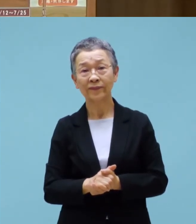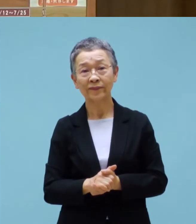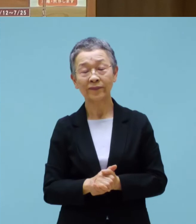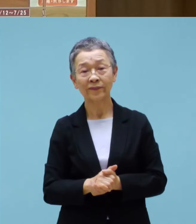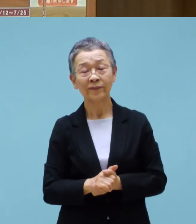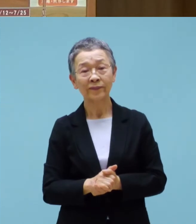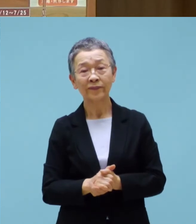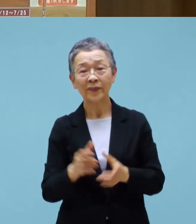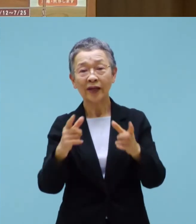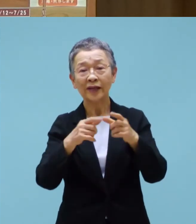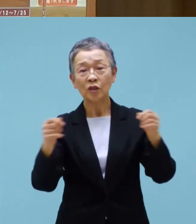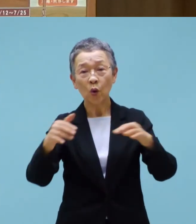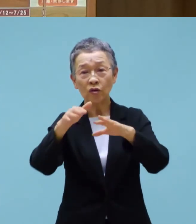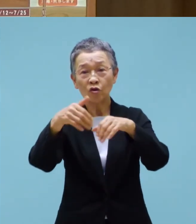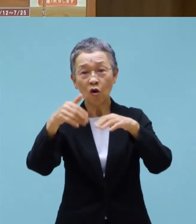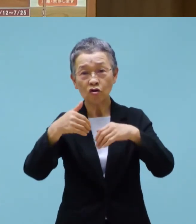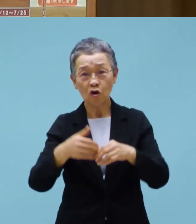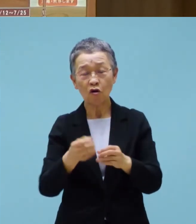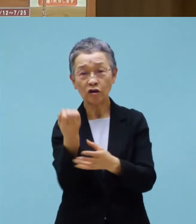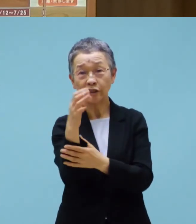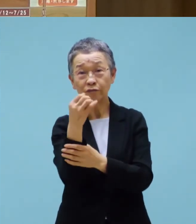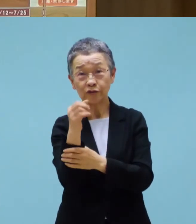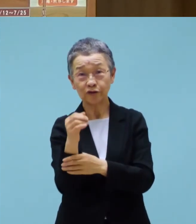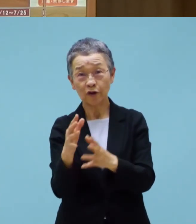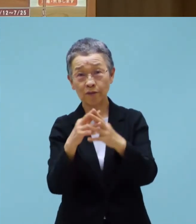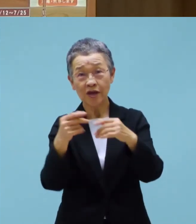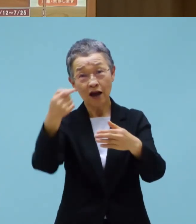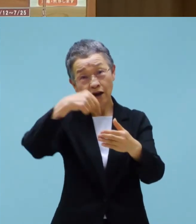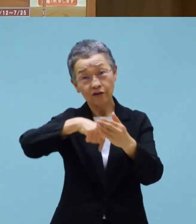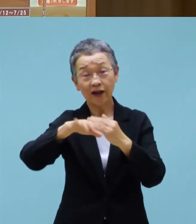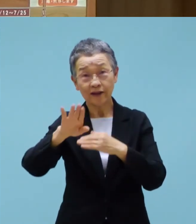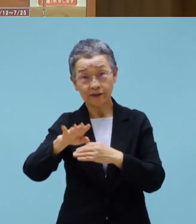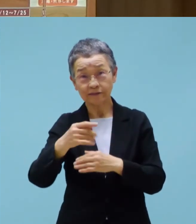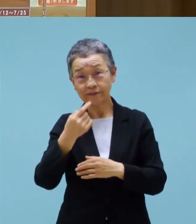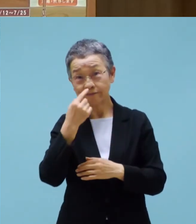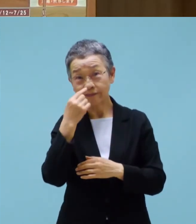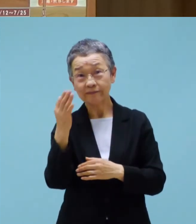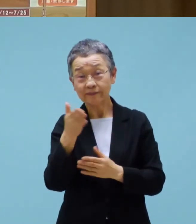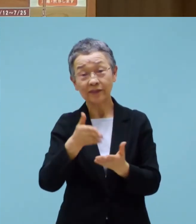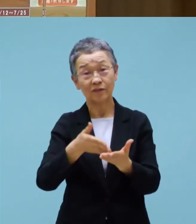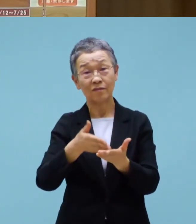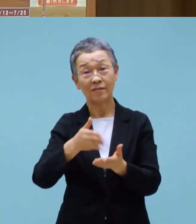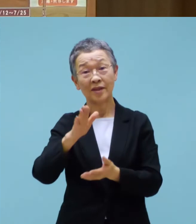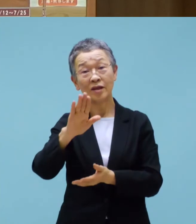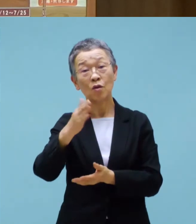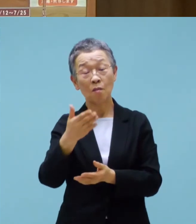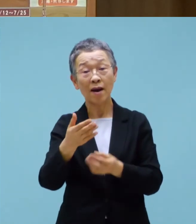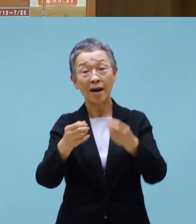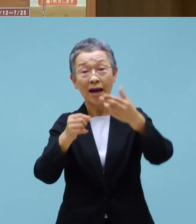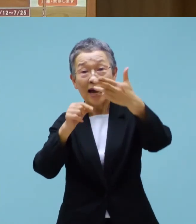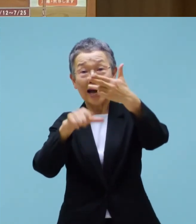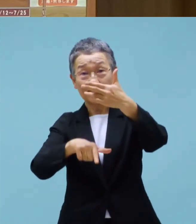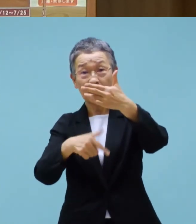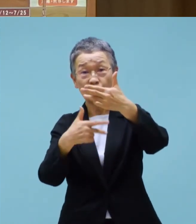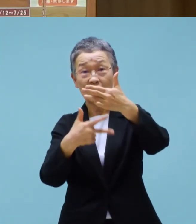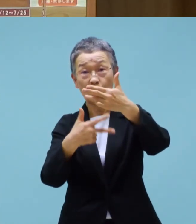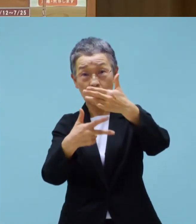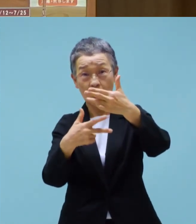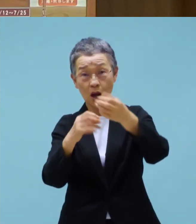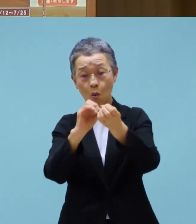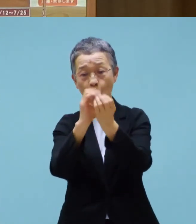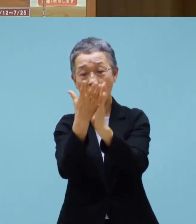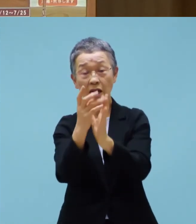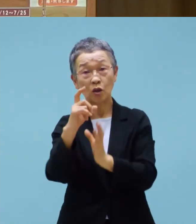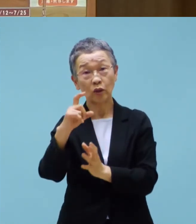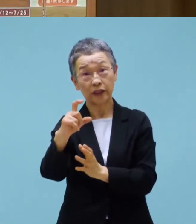日本農業新聞の宮浦です。私の方から2点ございまして、8月7日の花の日に向けて道